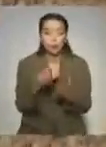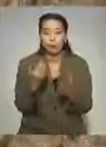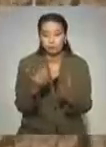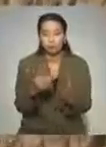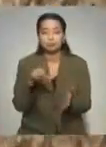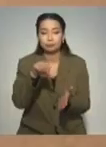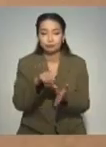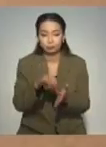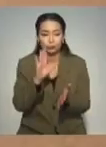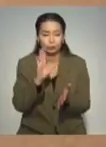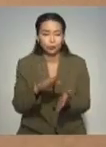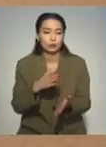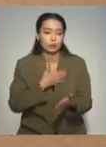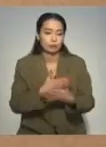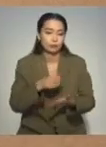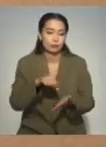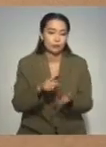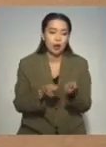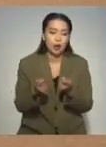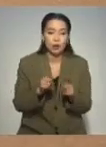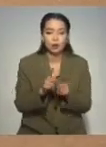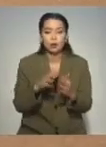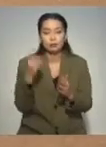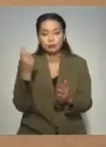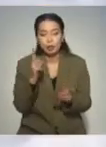араласатынына сенім білдірді. Астық түлкедегі шаруалар